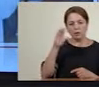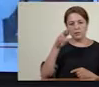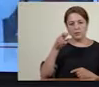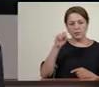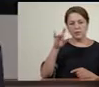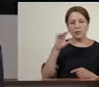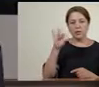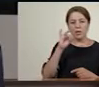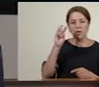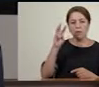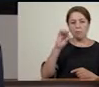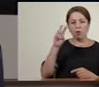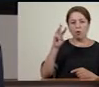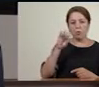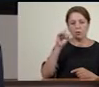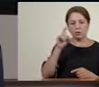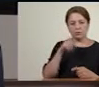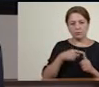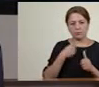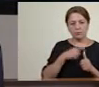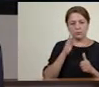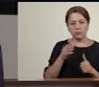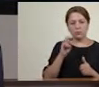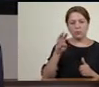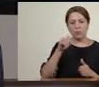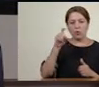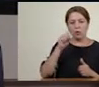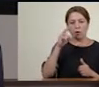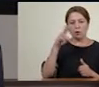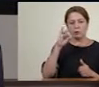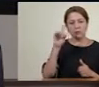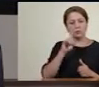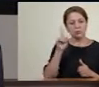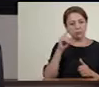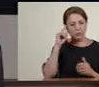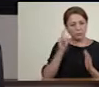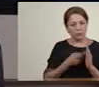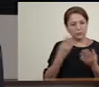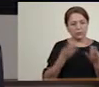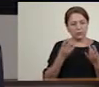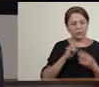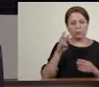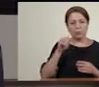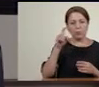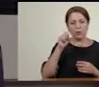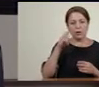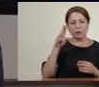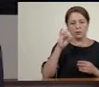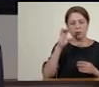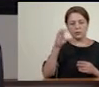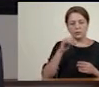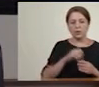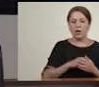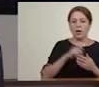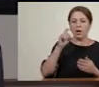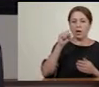ataydilar. Ana endi muhaddis nimaligini bilib olishimiz kerak. Muhaddis hadis